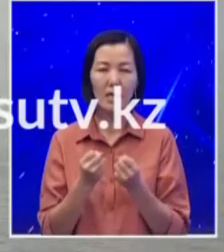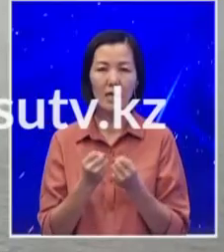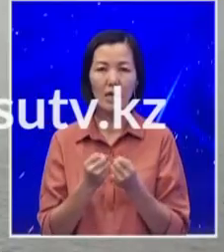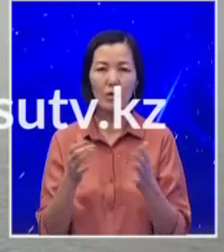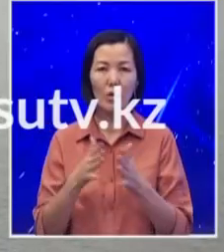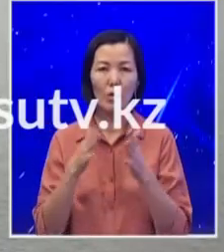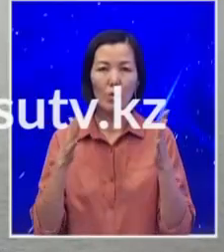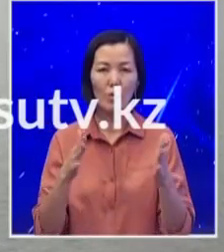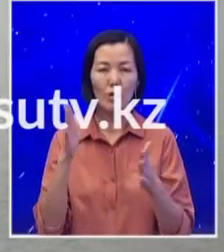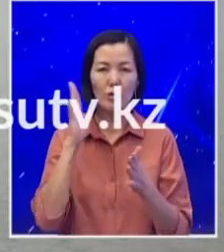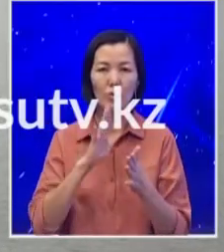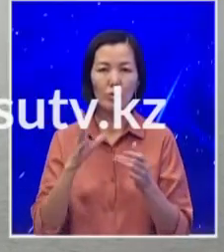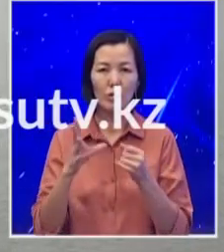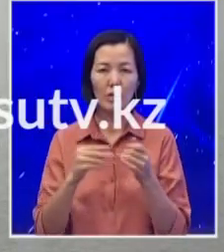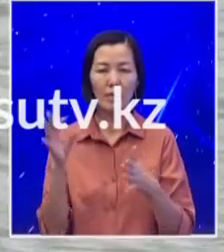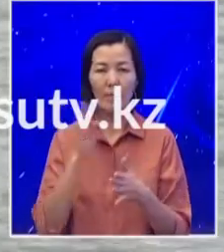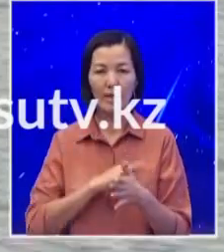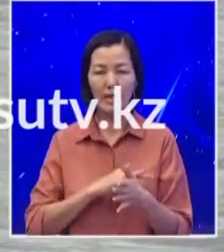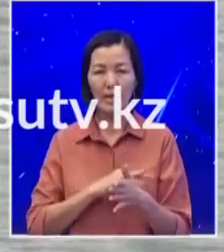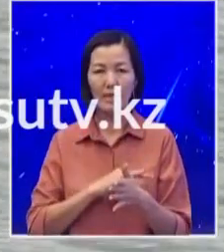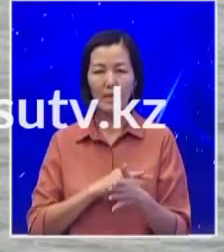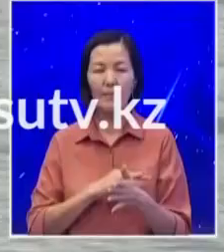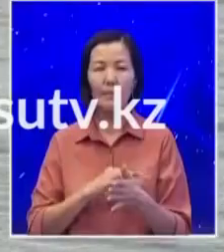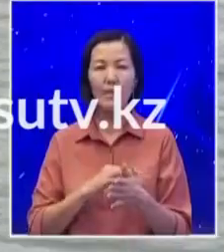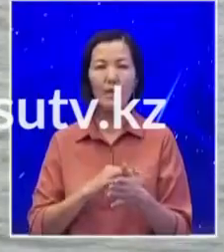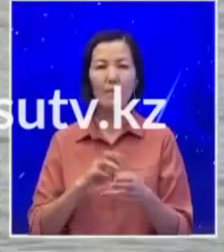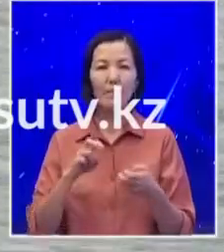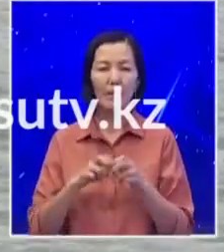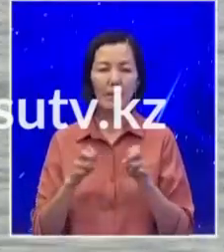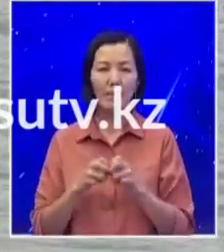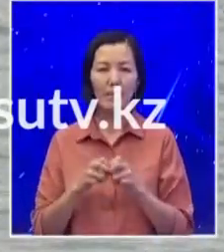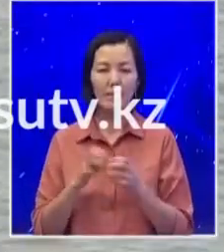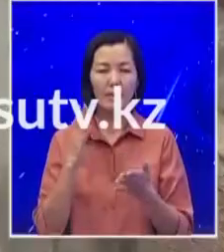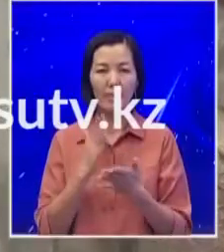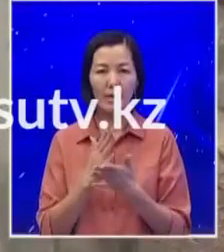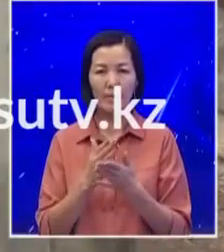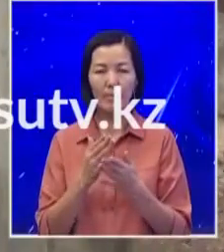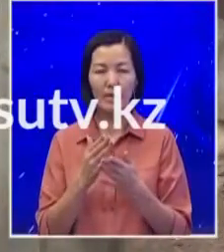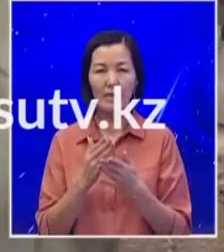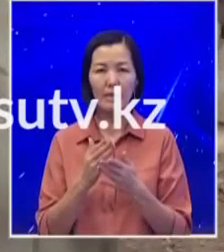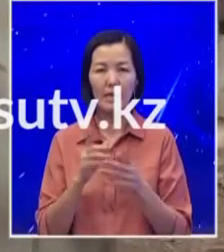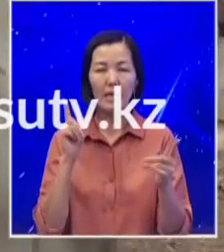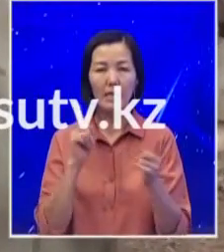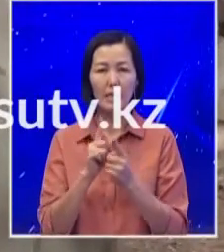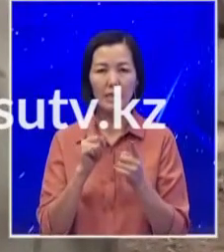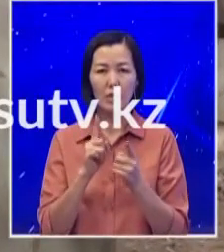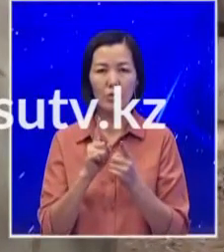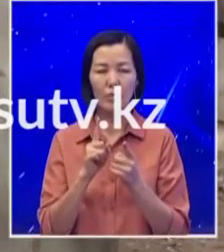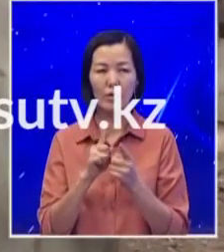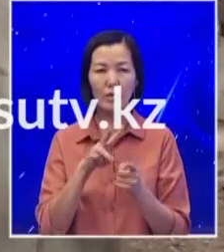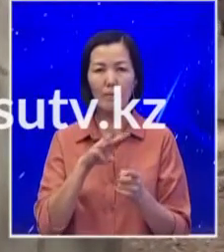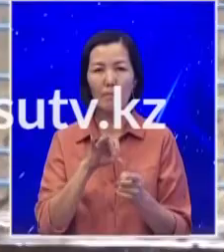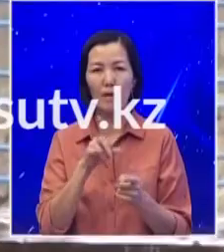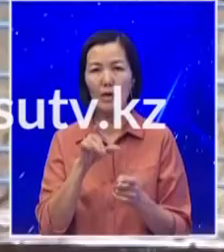арқылы егістіктерге пайдаланылады. Талай жылғы қойманың түйткілді мәселесі де жоқ емес. Бірқатарымен кездесу барысында Мағзұм